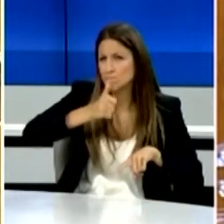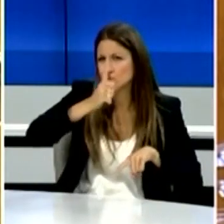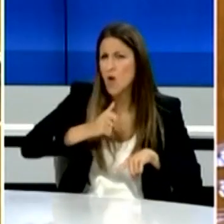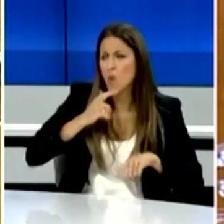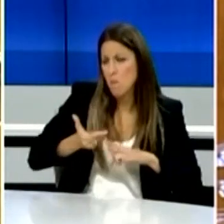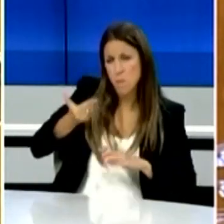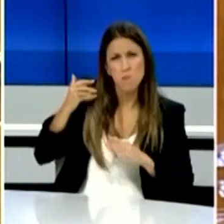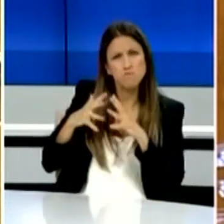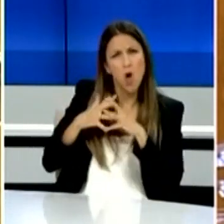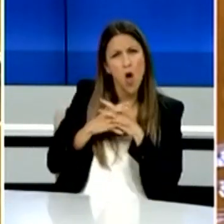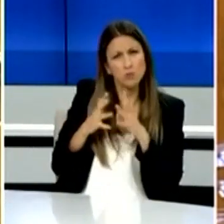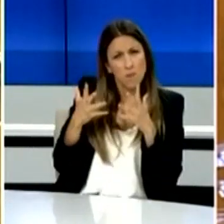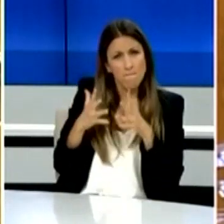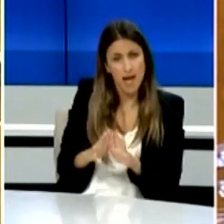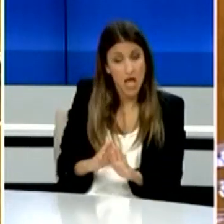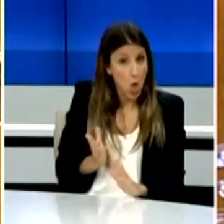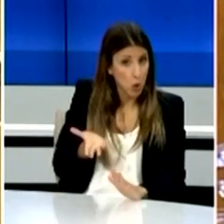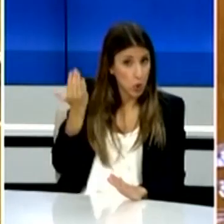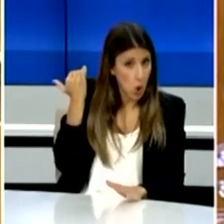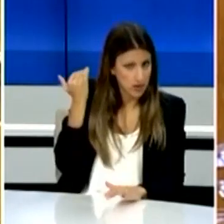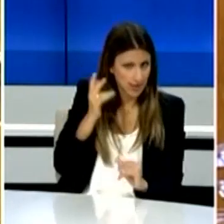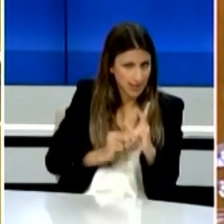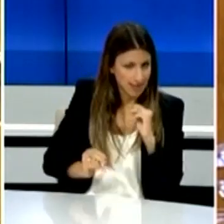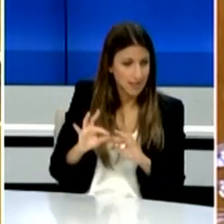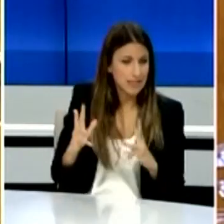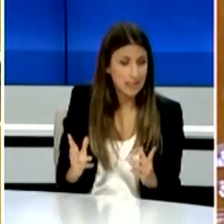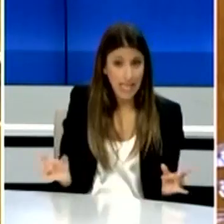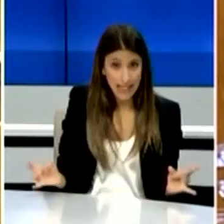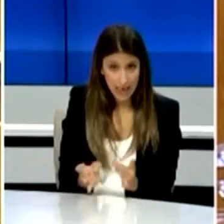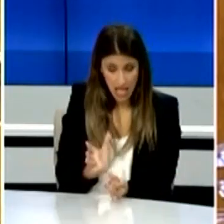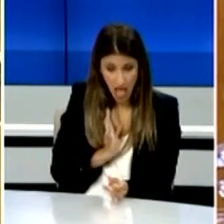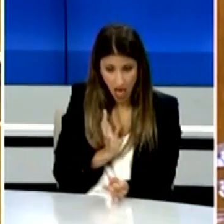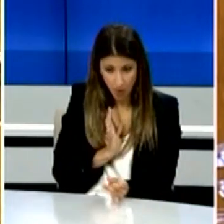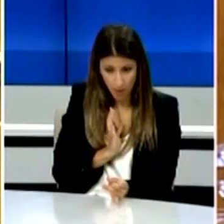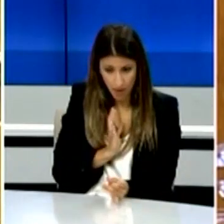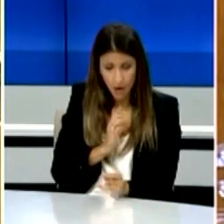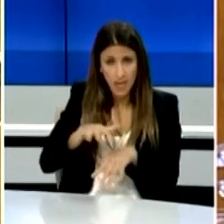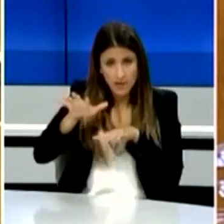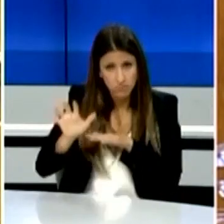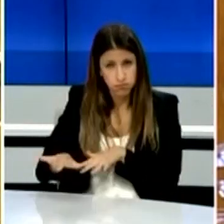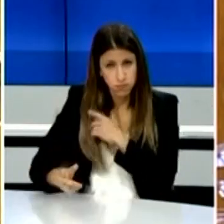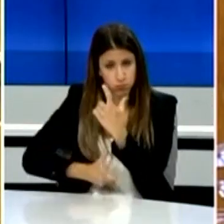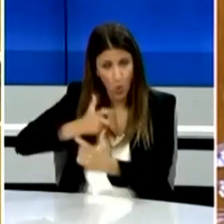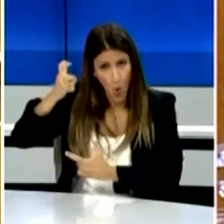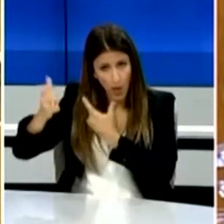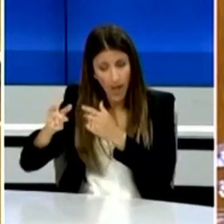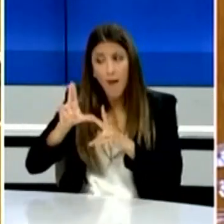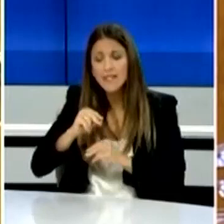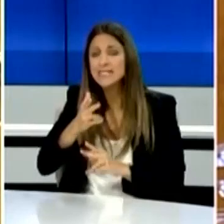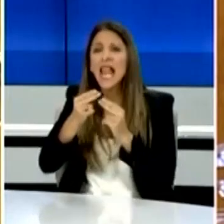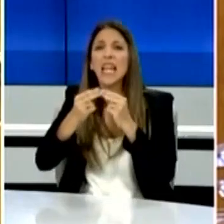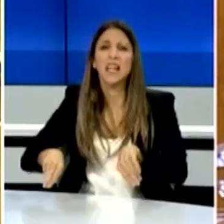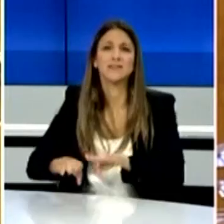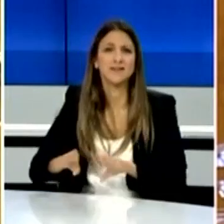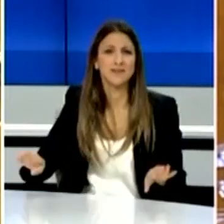δημόσια διαμαρτυρία αποτελούσε πράγματι το καταφύγιο, το μόνο καταφύγιο ίσως,